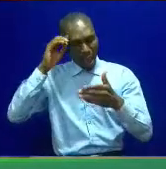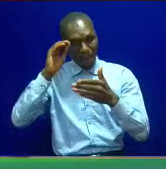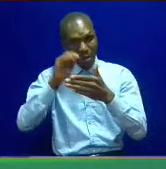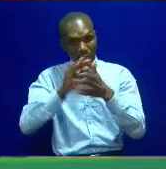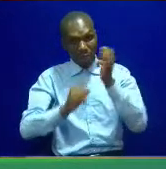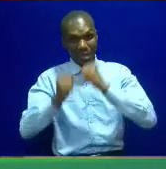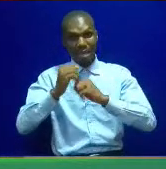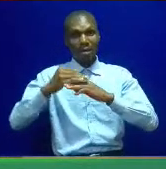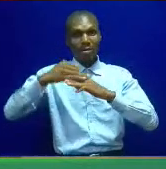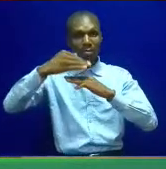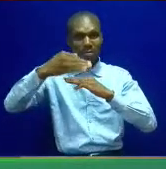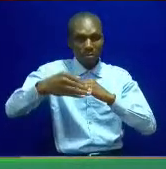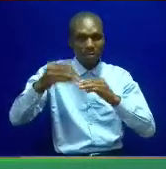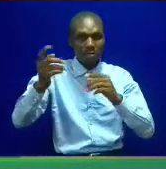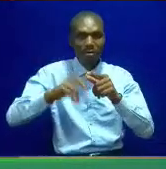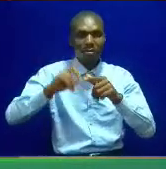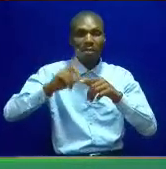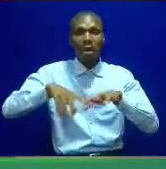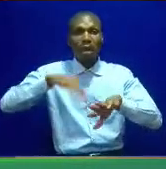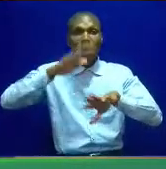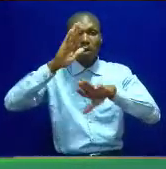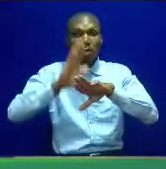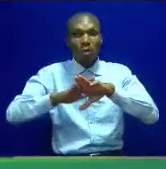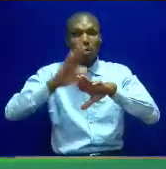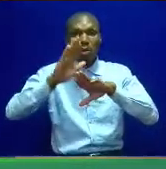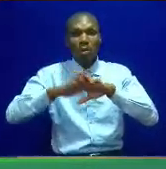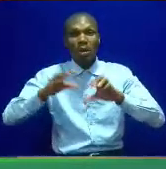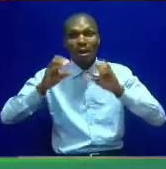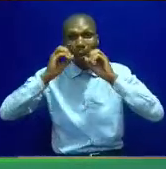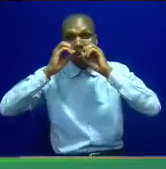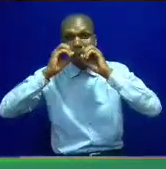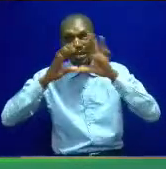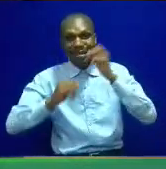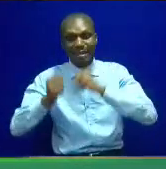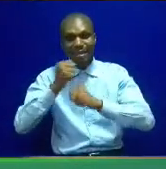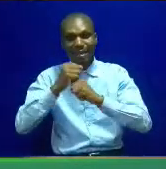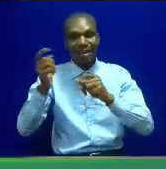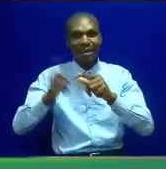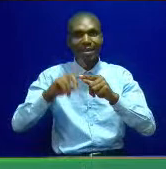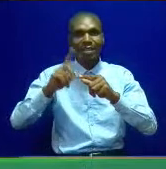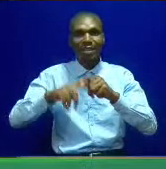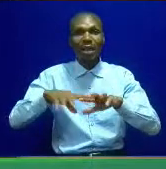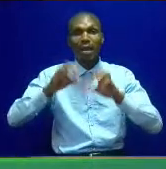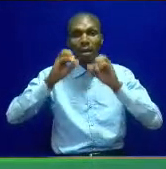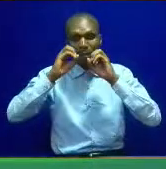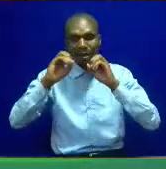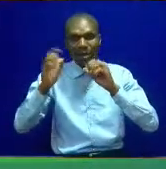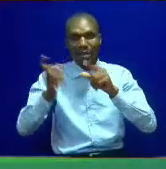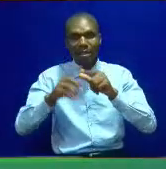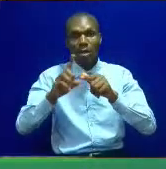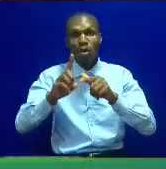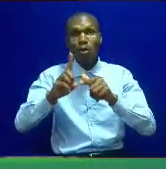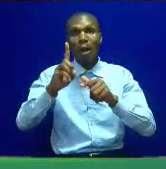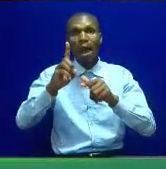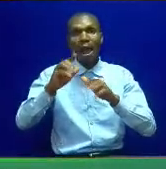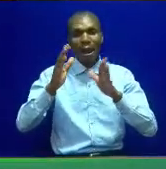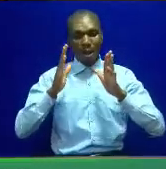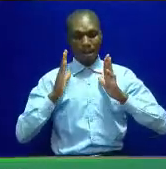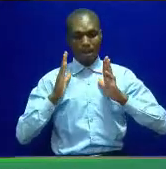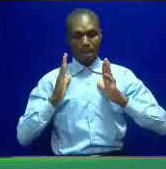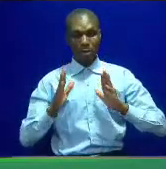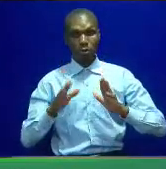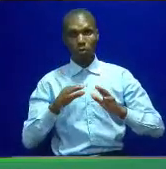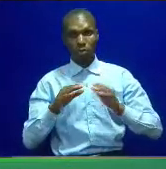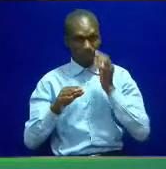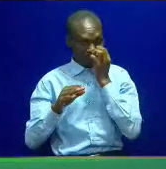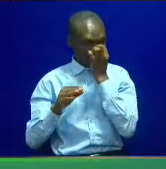umwaka ogocha ni gorabe umwaka gwa maseni ani gora twar mwaka bwebisi tiyango yo mwaka anyaraka okora